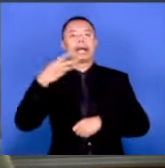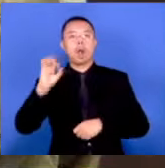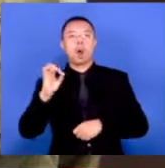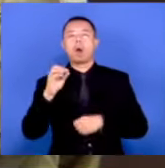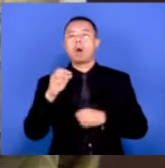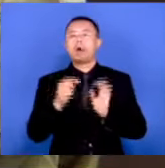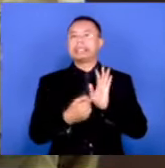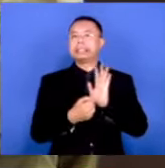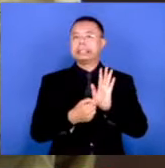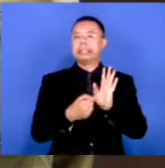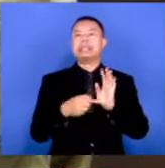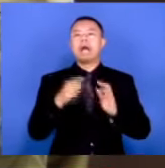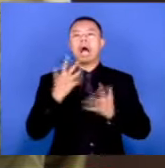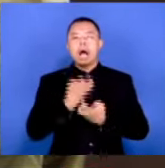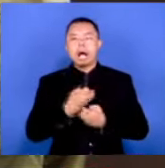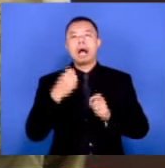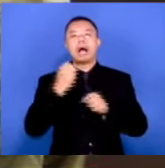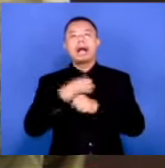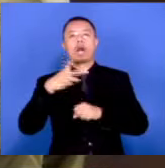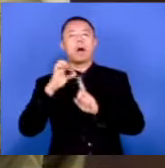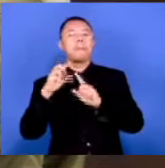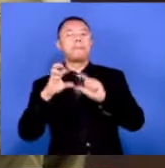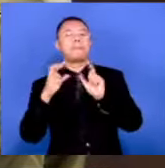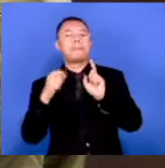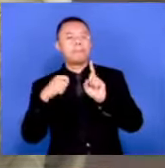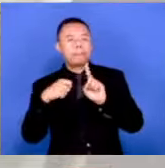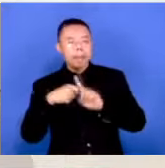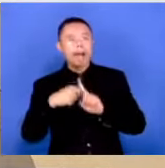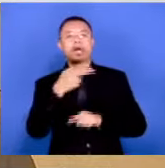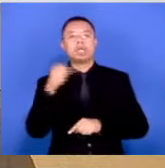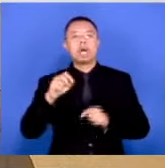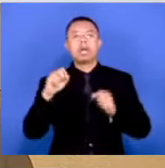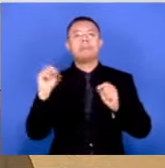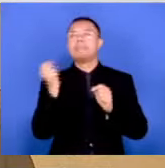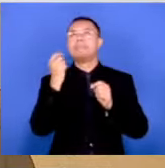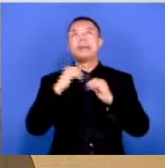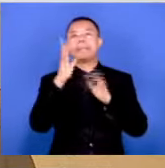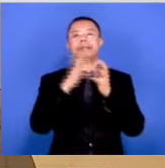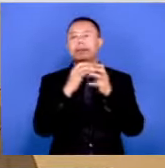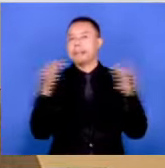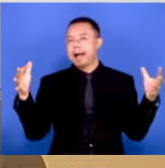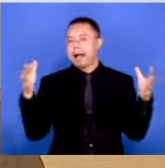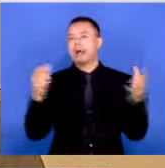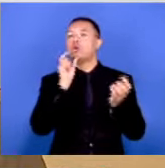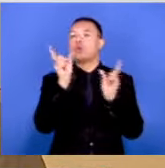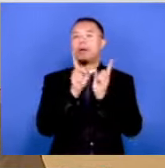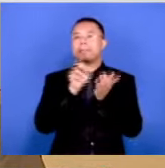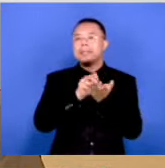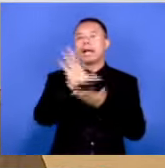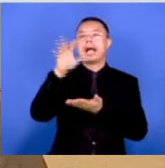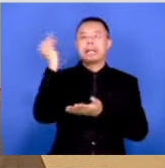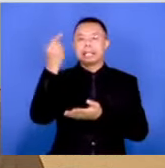Miharja, berharap Geopark bisa berkembang lebih luas lagi. Jadi untuk webinar